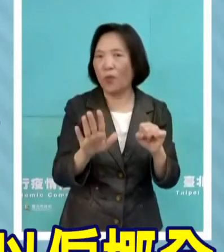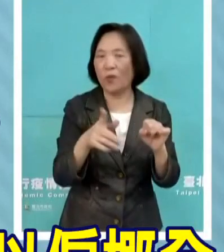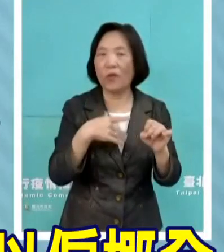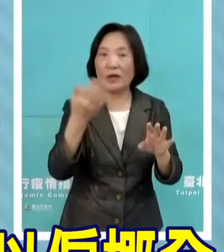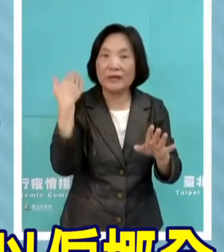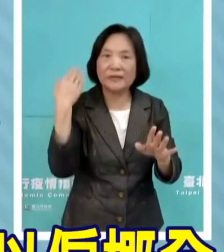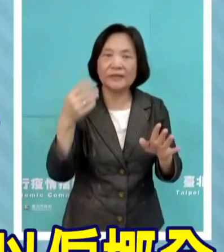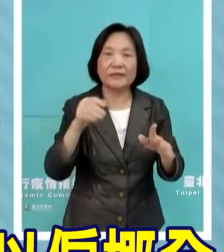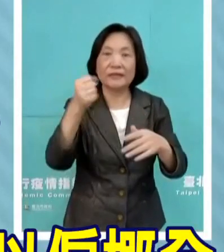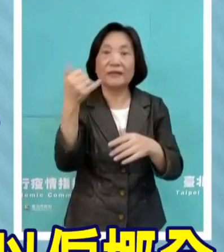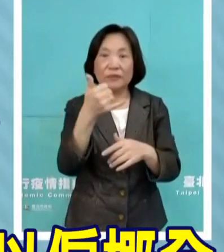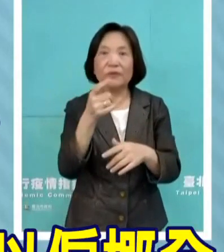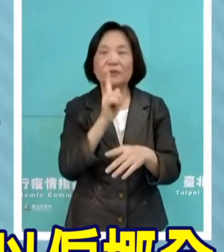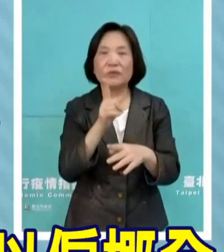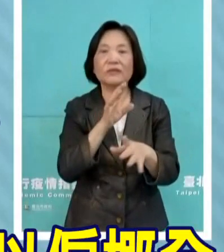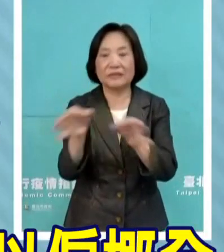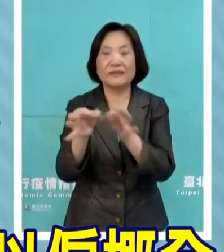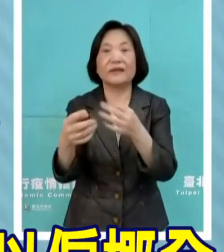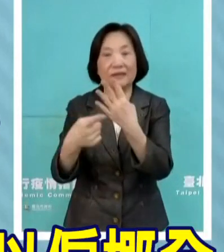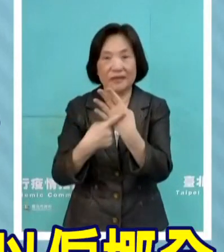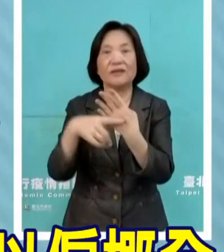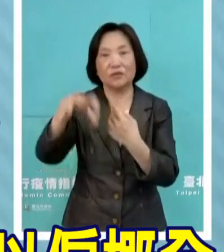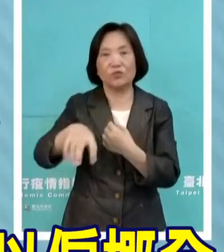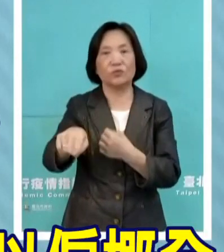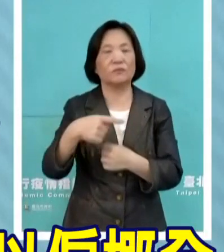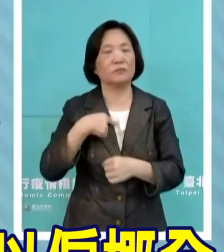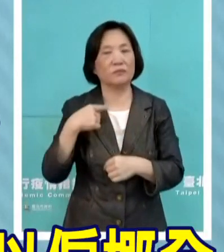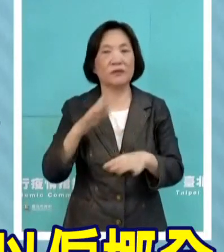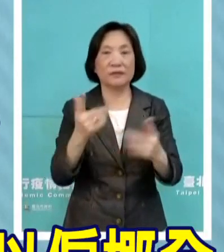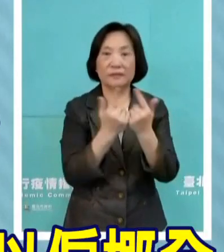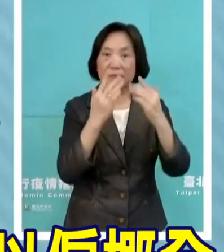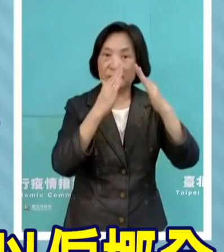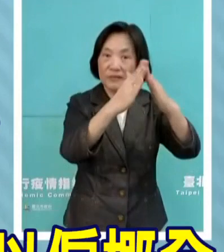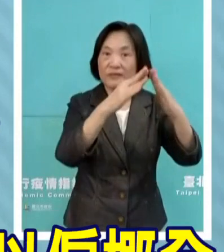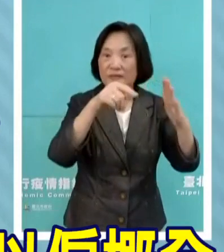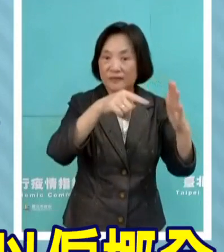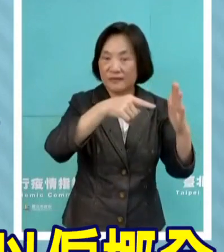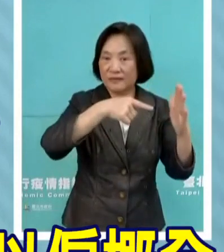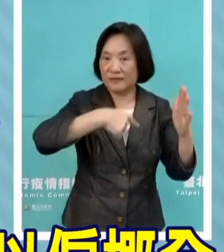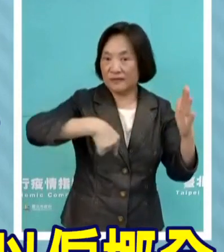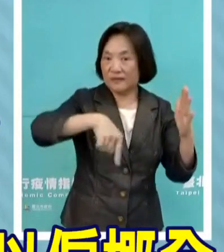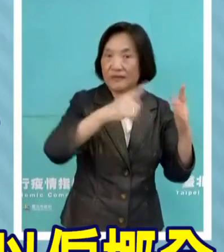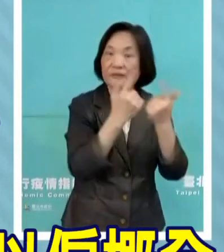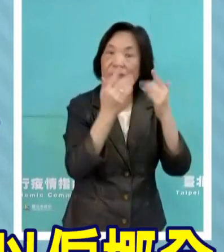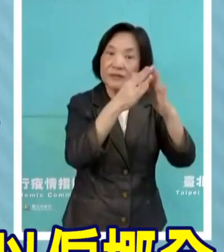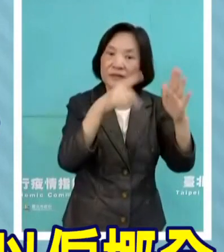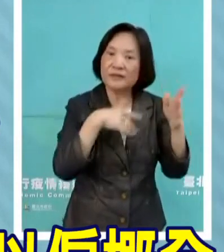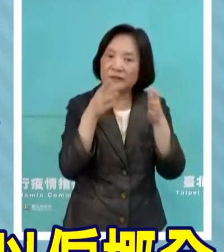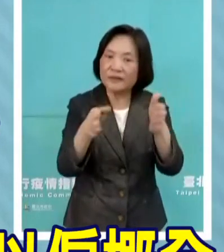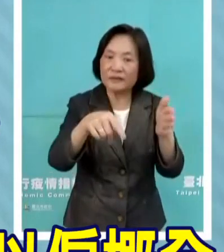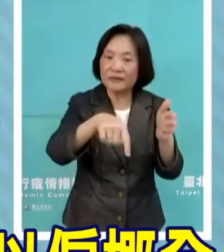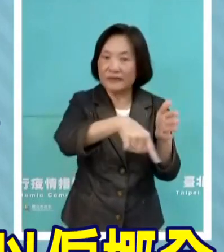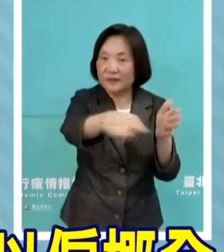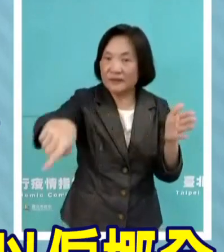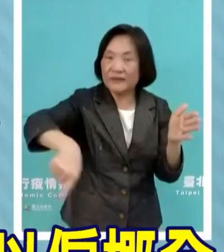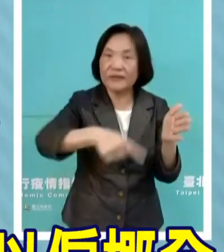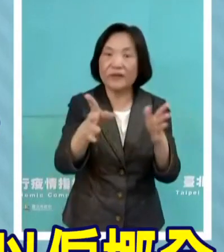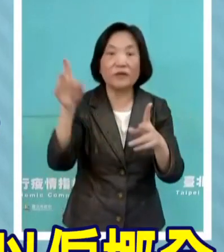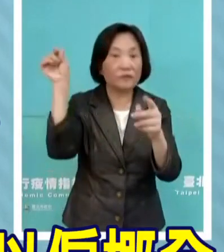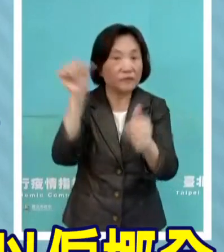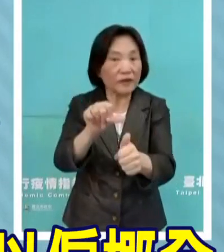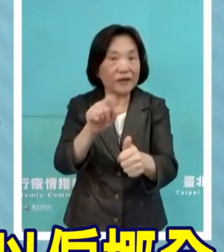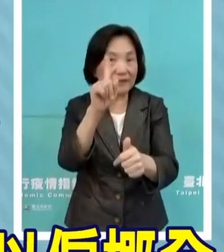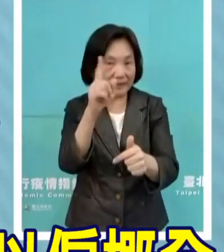那个议员所知是只有商业处。事实上，我们在台北市，你知道哈，我们对一个处罚，你知